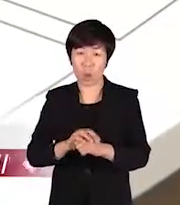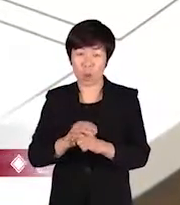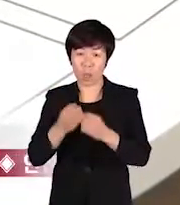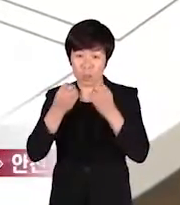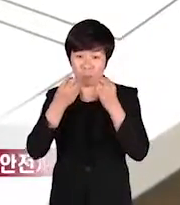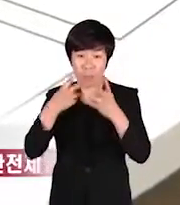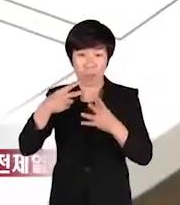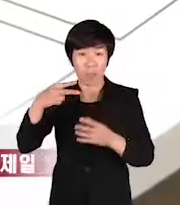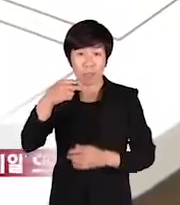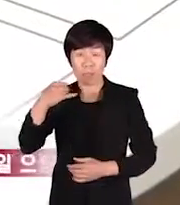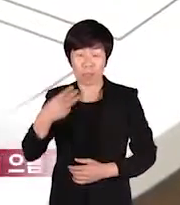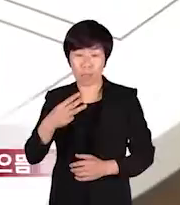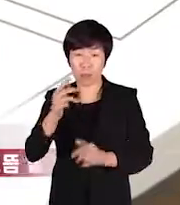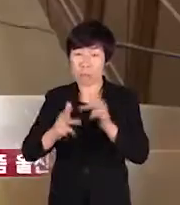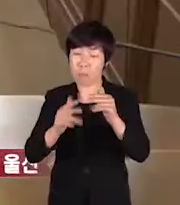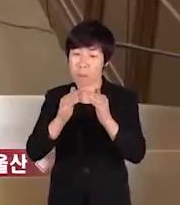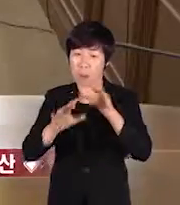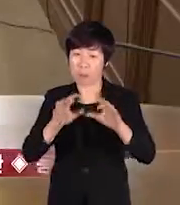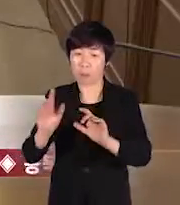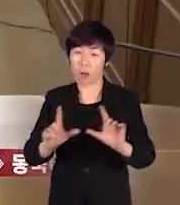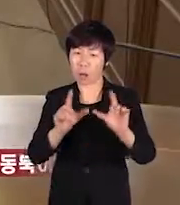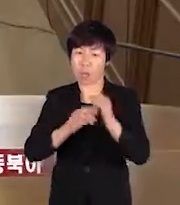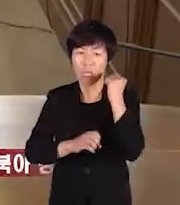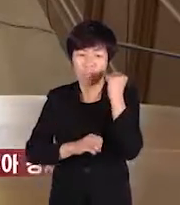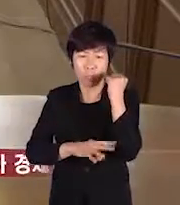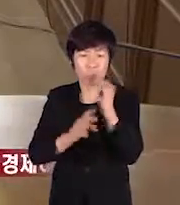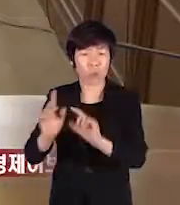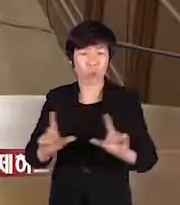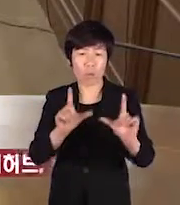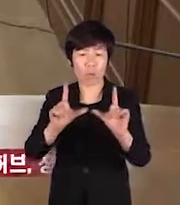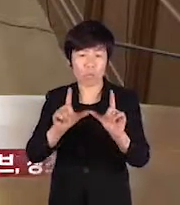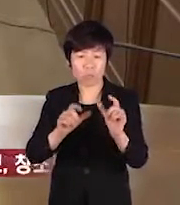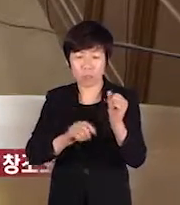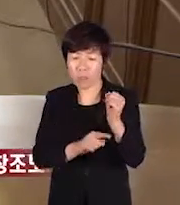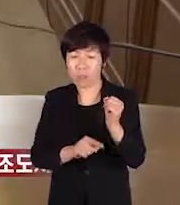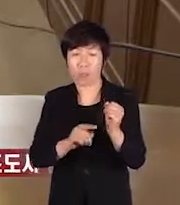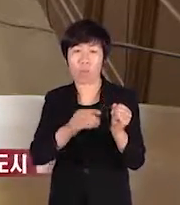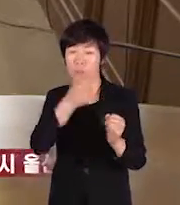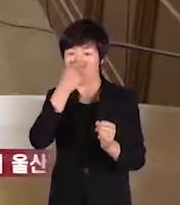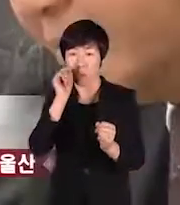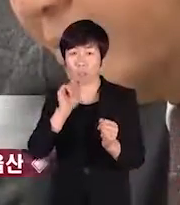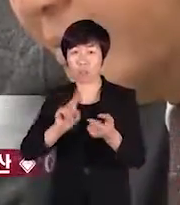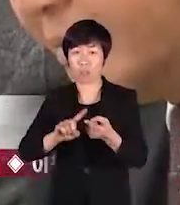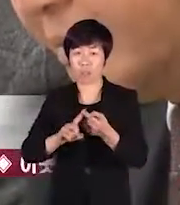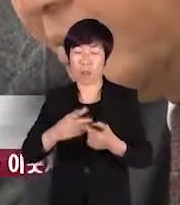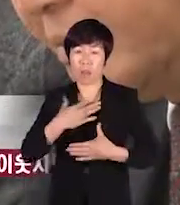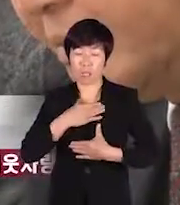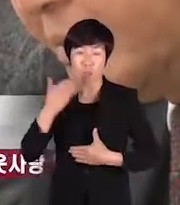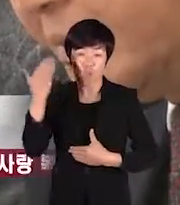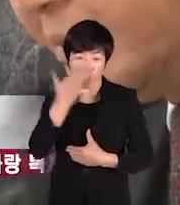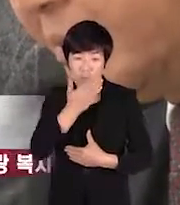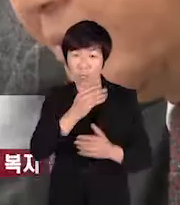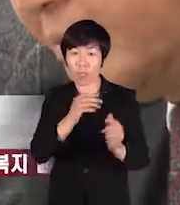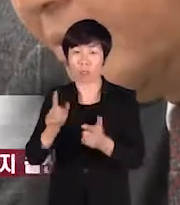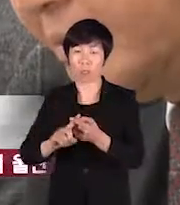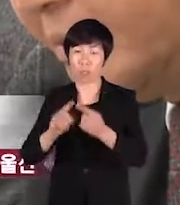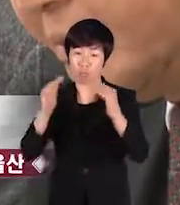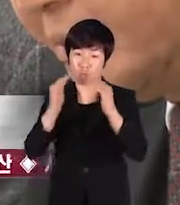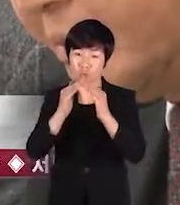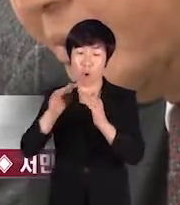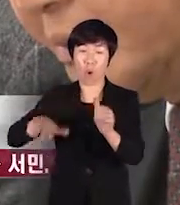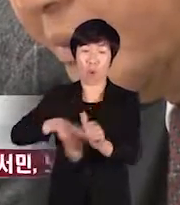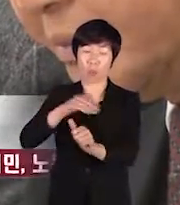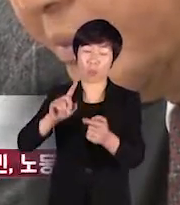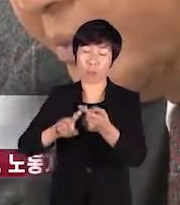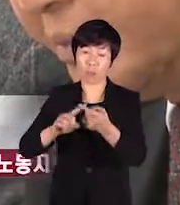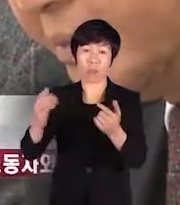새뜰마을사업은 기초생활기반이 부족해 불편을 겪는 지역에 안전, 위생, 생활 인프라를 확충하고 주거 환경 등을